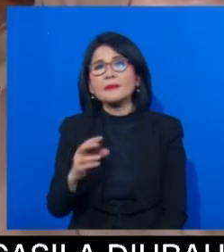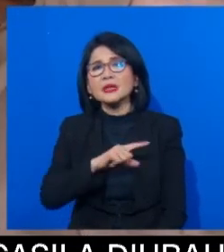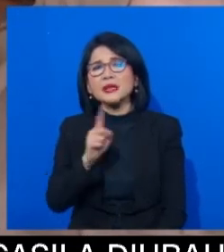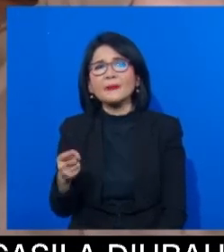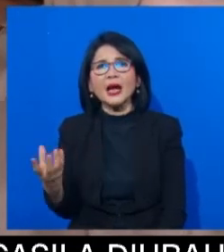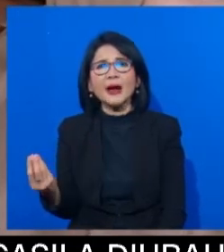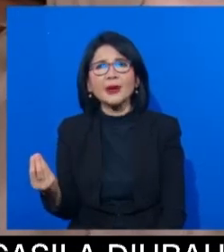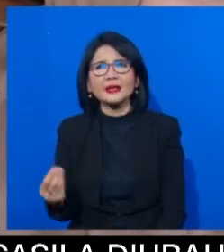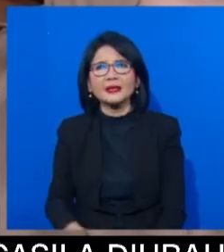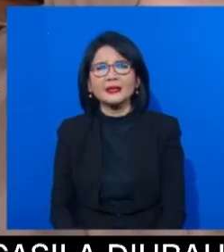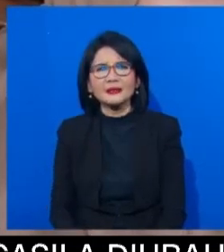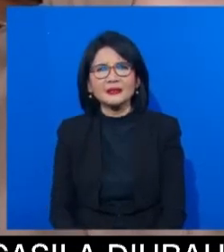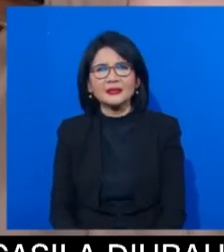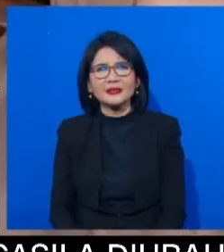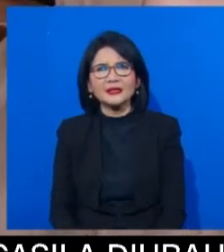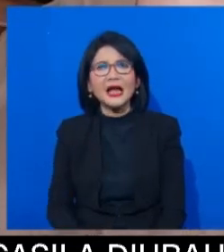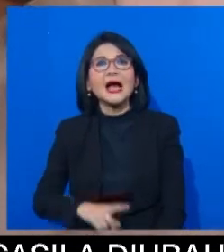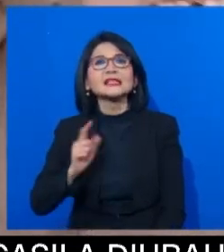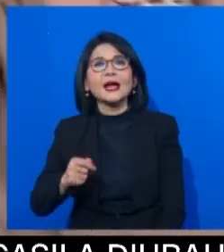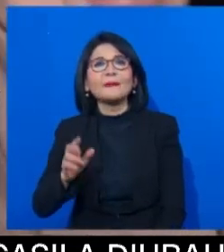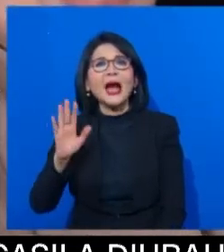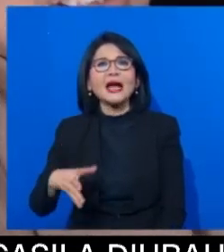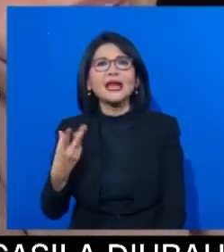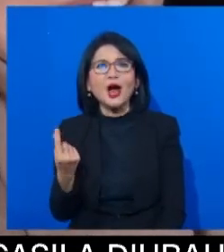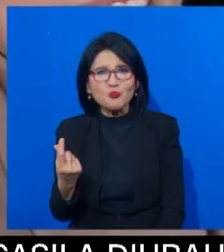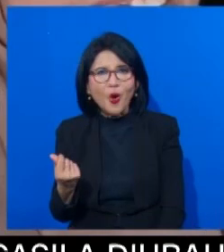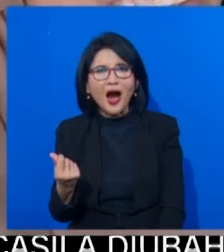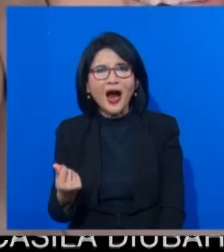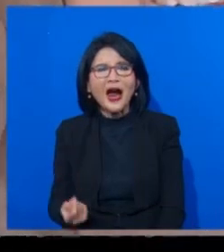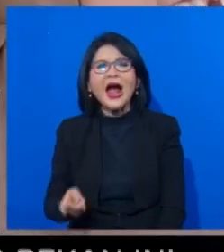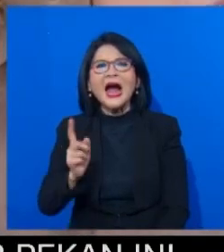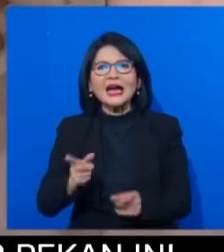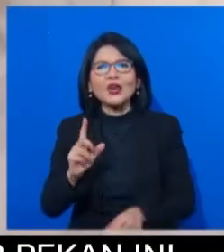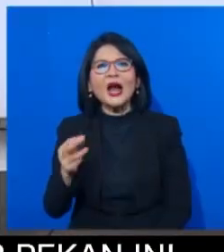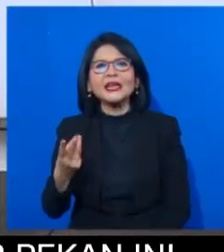Ya, sampai ada buat itu ya. Ada rezeki, Mbak. Buat rezekinya.